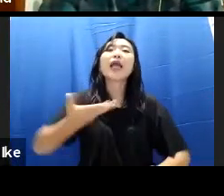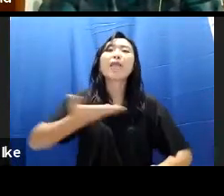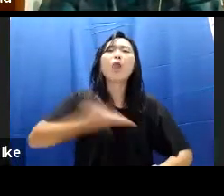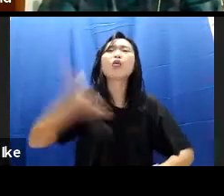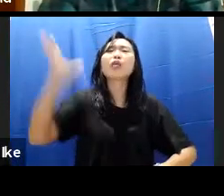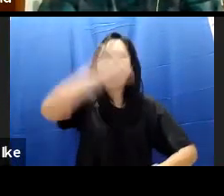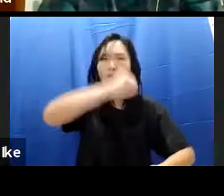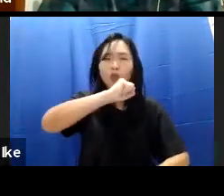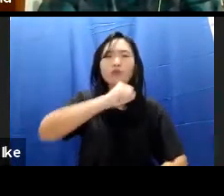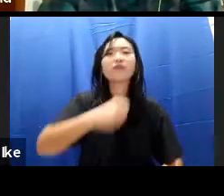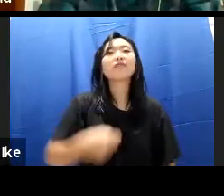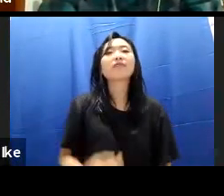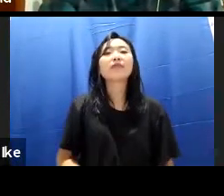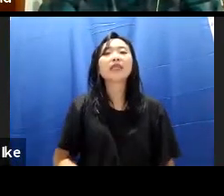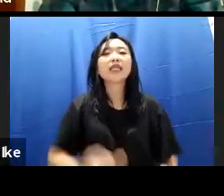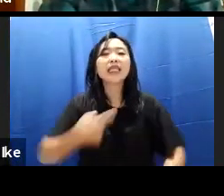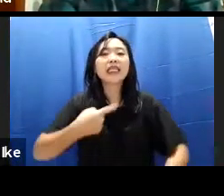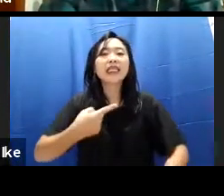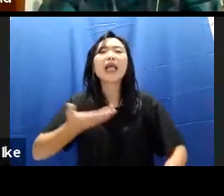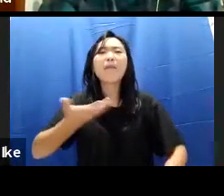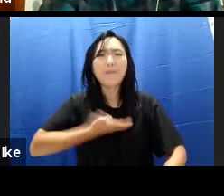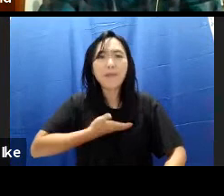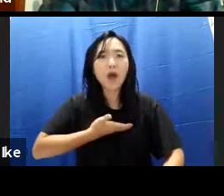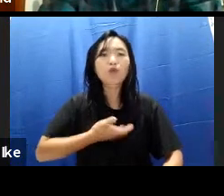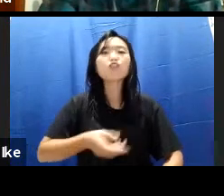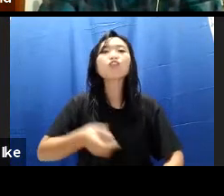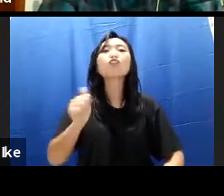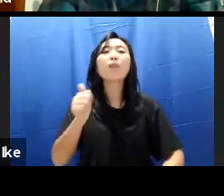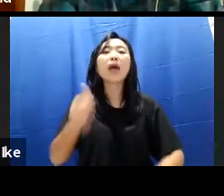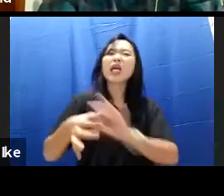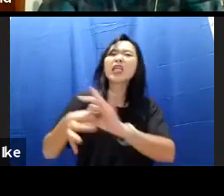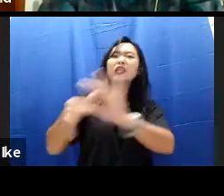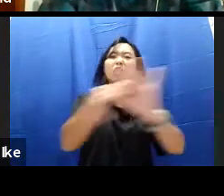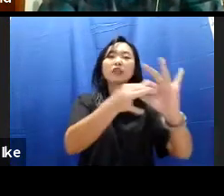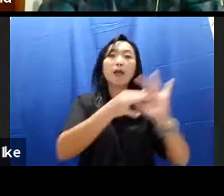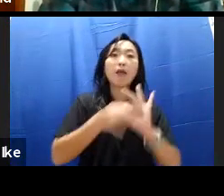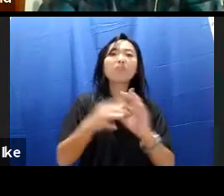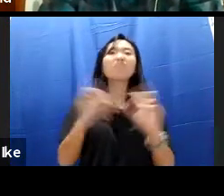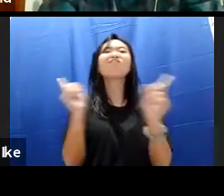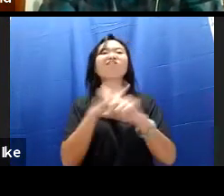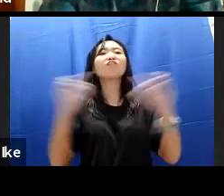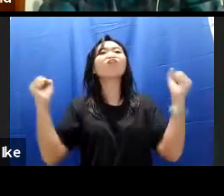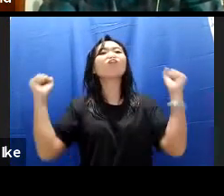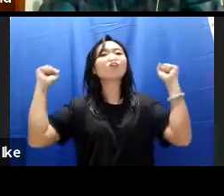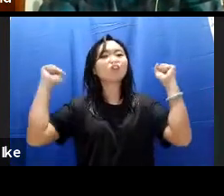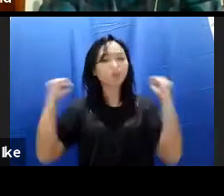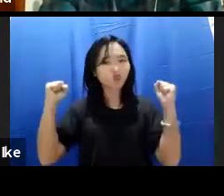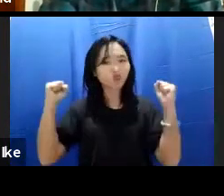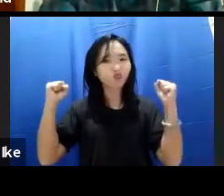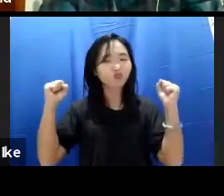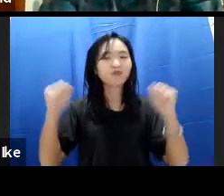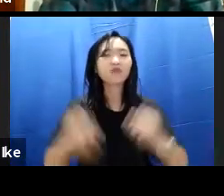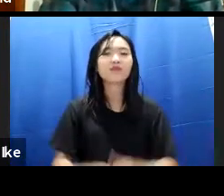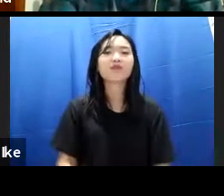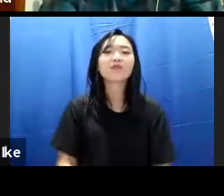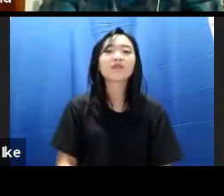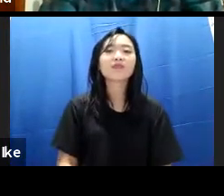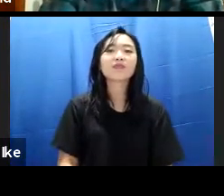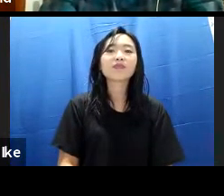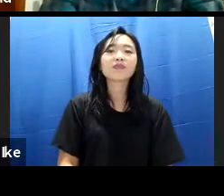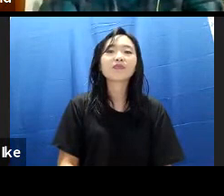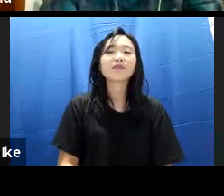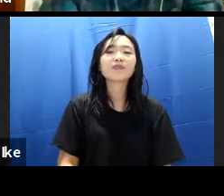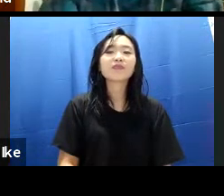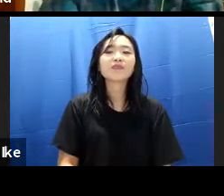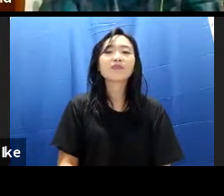kita cari, kita ingin menguatkan sinergi itu. Nah, kira-kira itu tujuan kita dengan tema ini. Saya